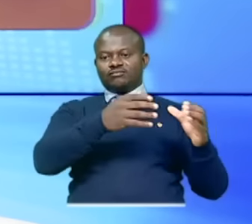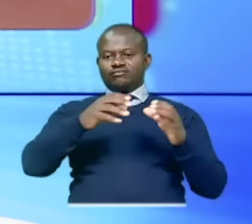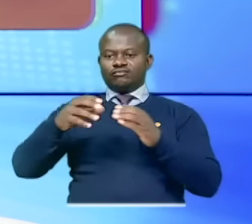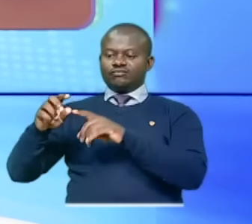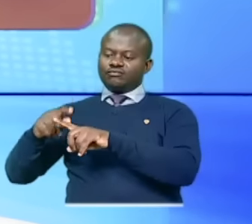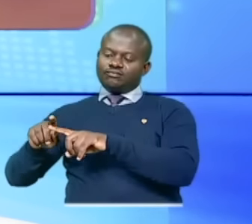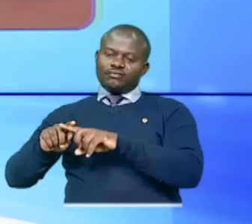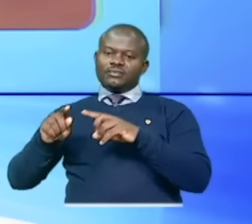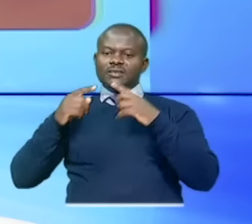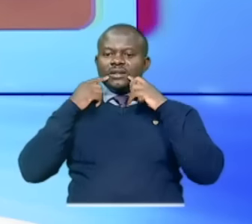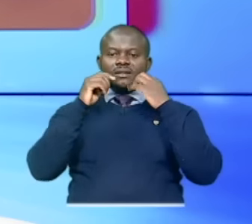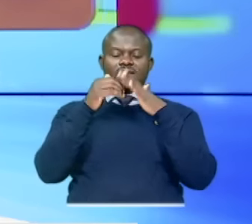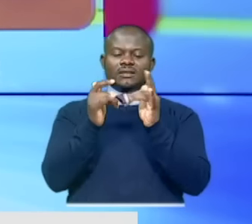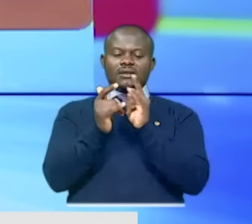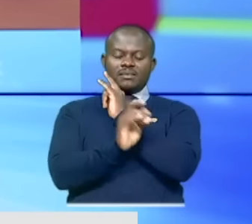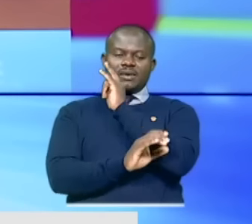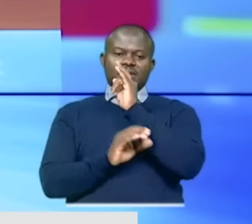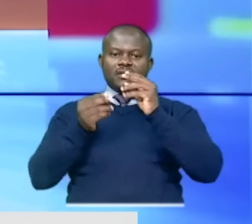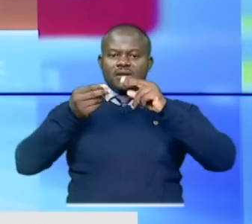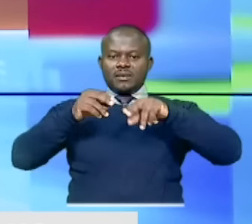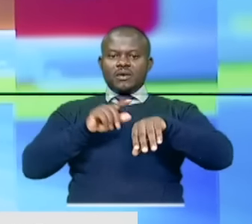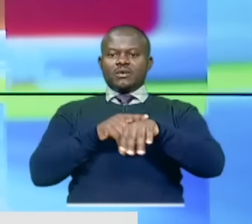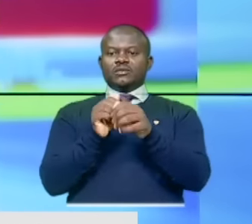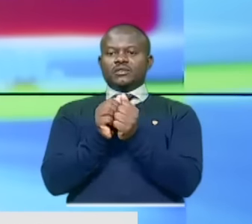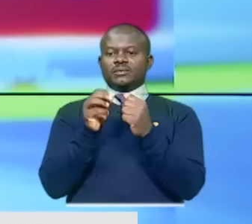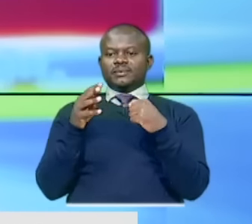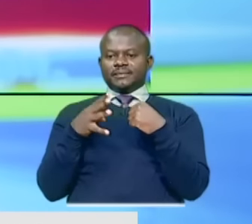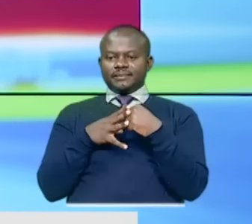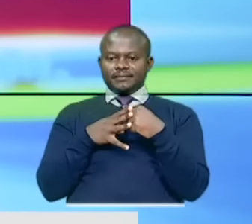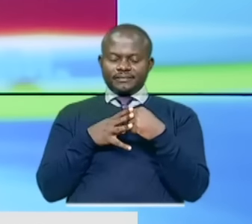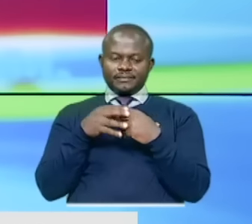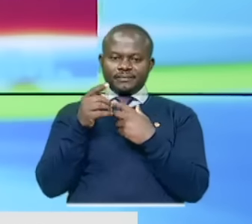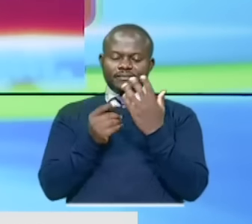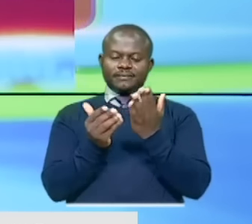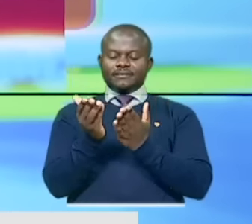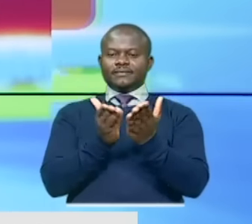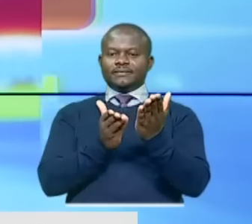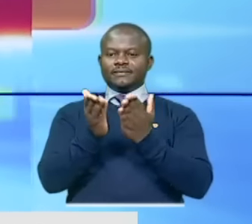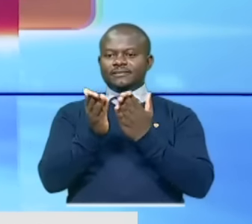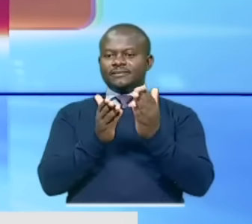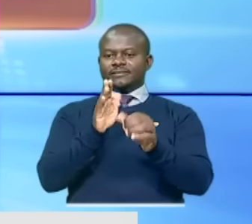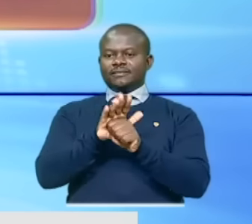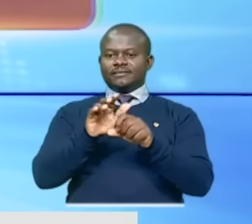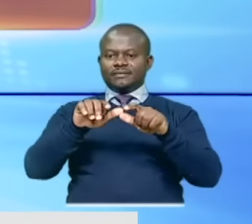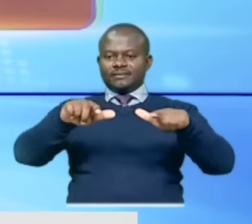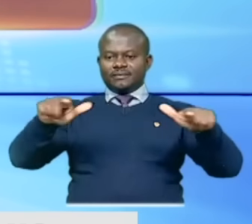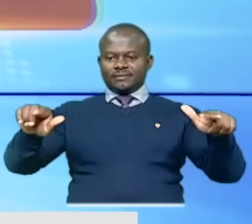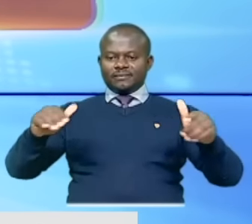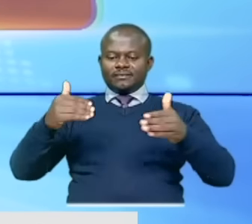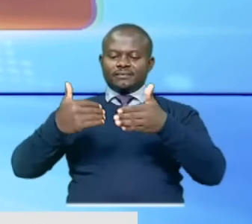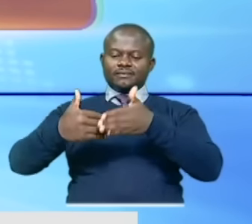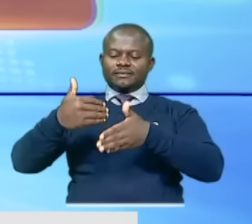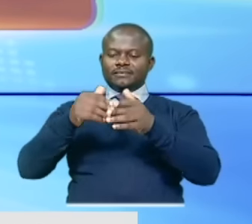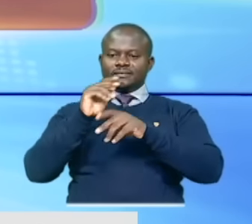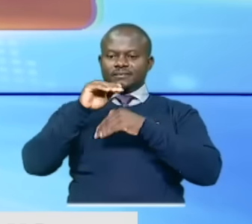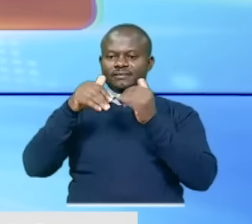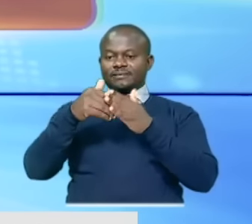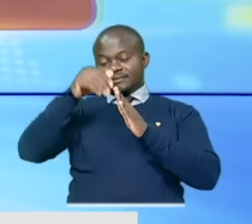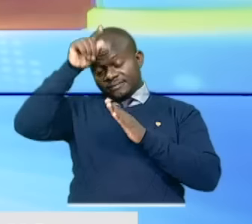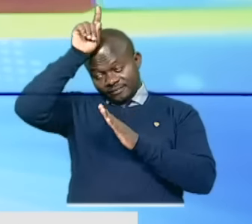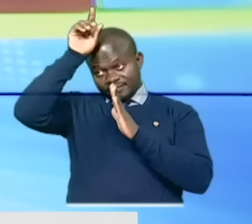nama y'igihugu y'umushyikirano igiye kuba ku nshuro ya 19, ikintu cya serivisi cyane cyane z'ubutaka ndetse no kwegera abaturage mu